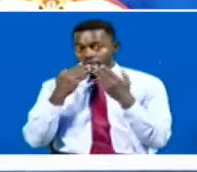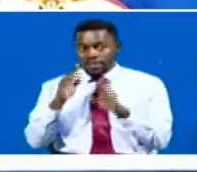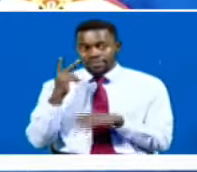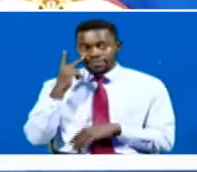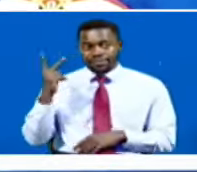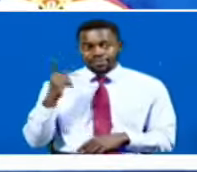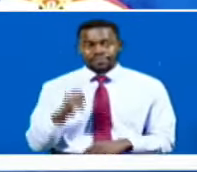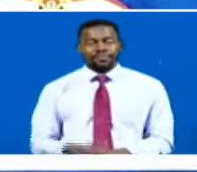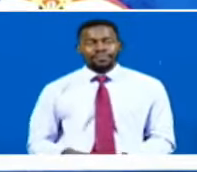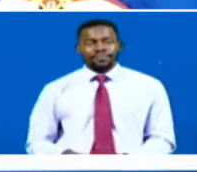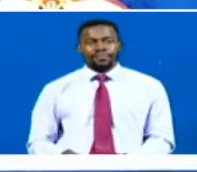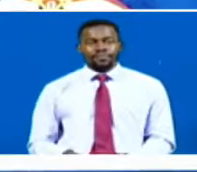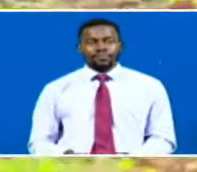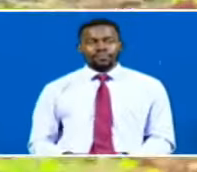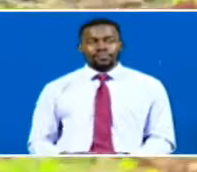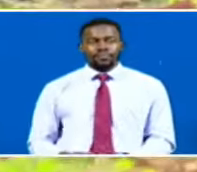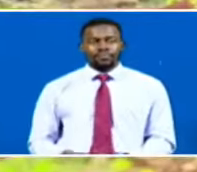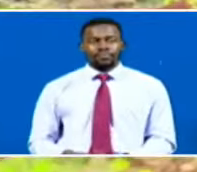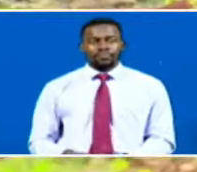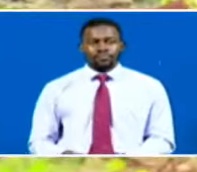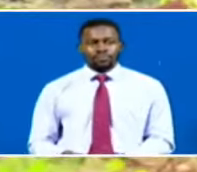taarifa ifuatayo.